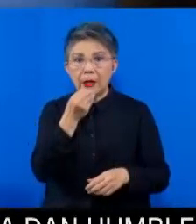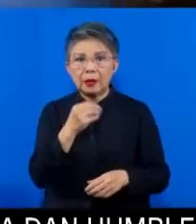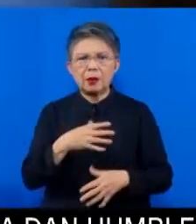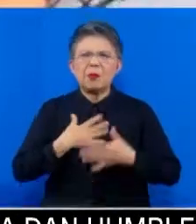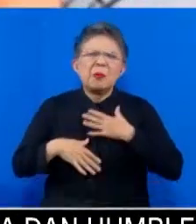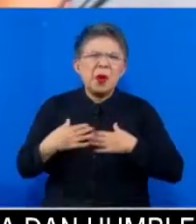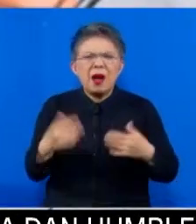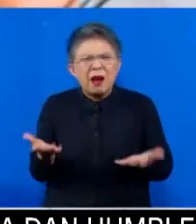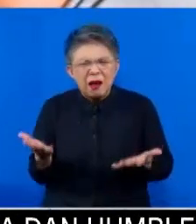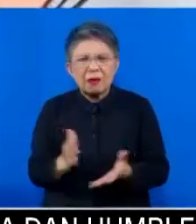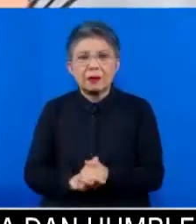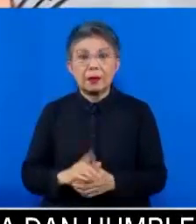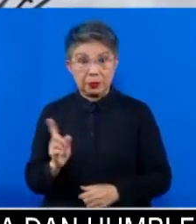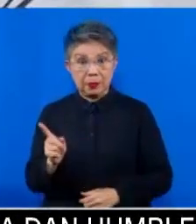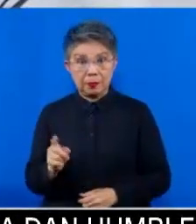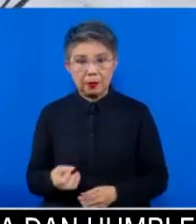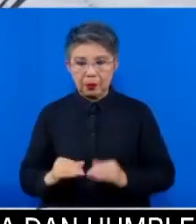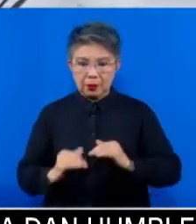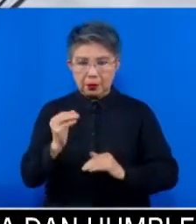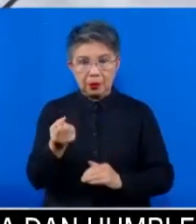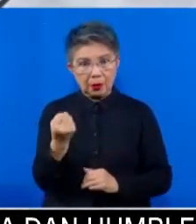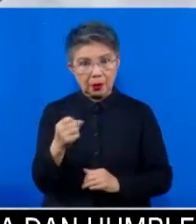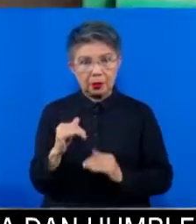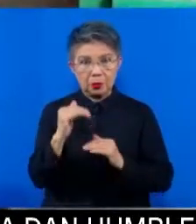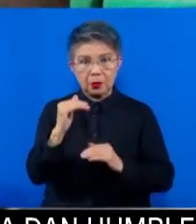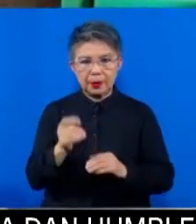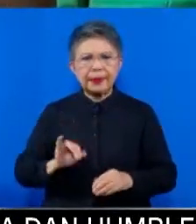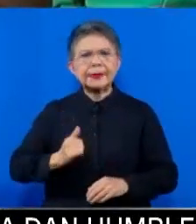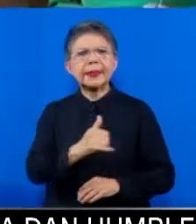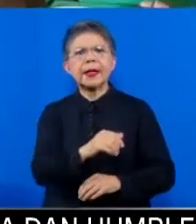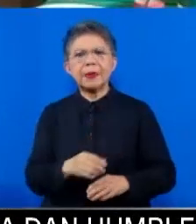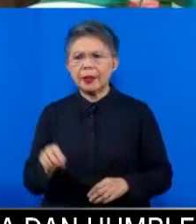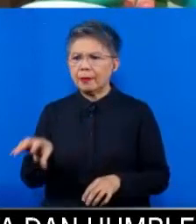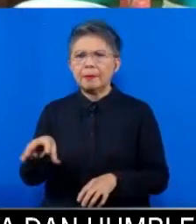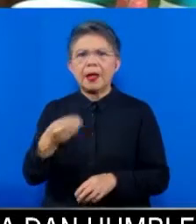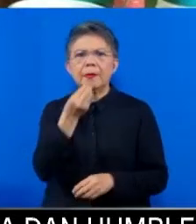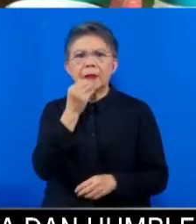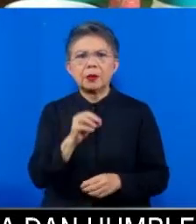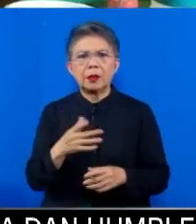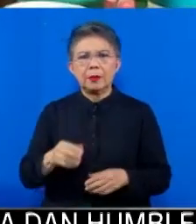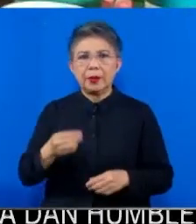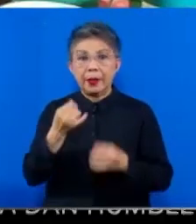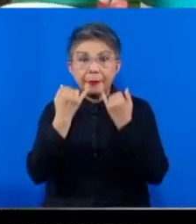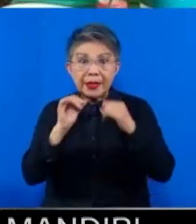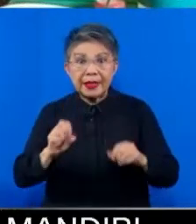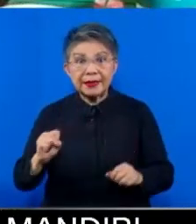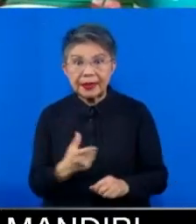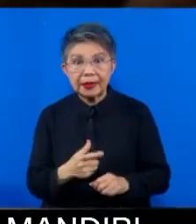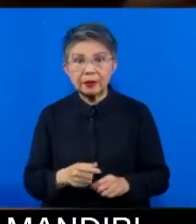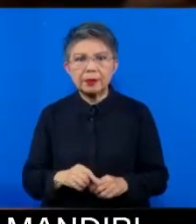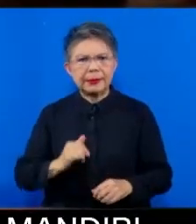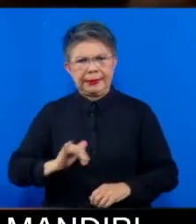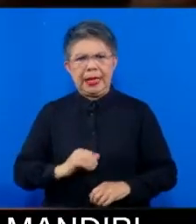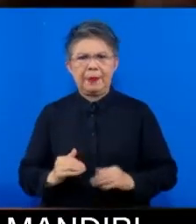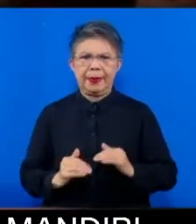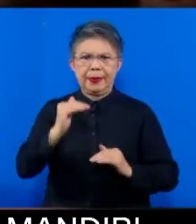ayam. Pasalnya, kenaikan harga telur ayam dibarengi dengan kenaikan harga komoditas lain seperti mie instan. Yang murah lah,